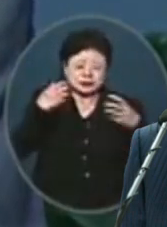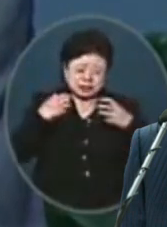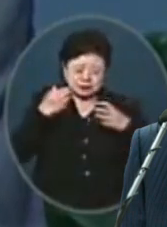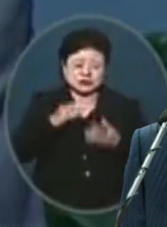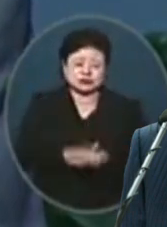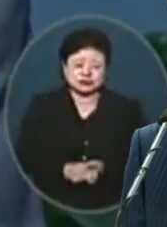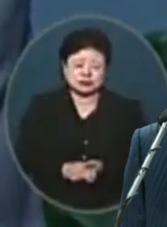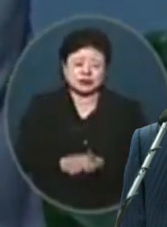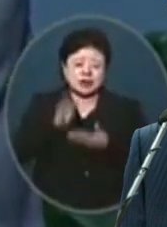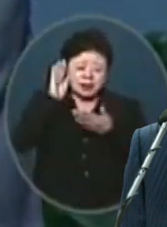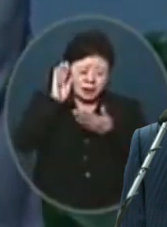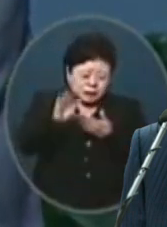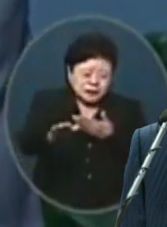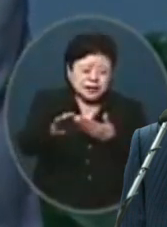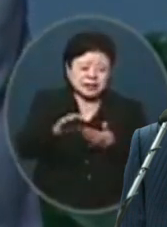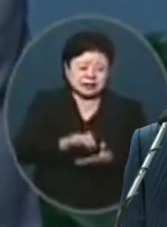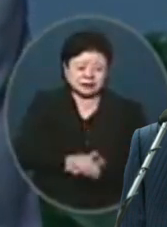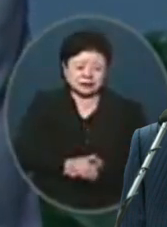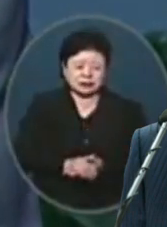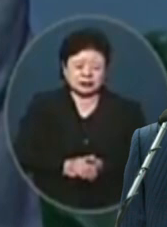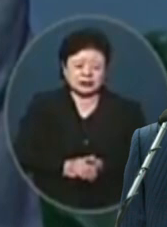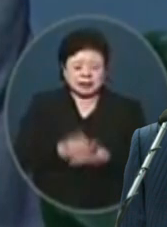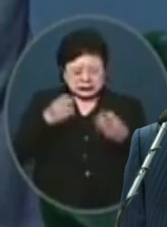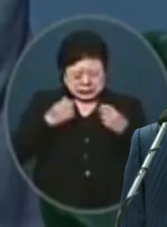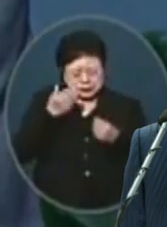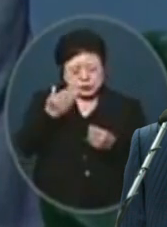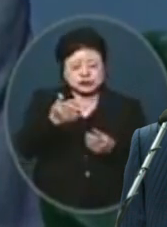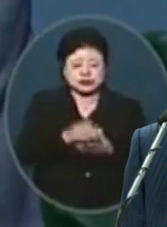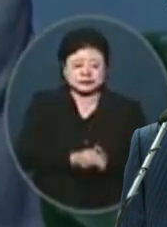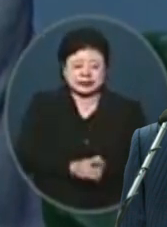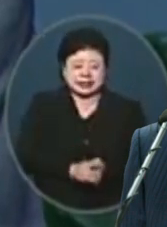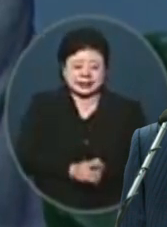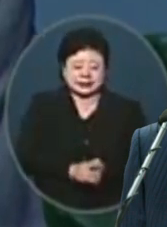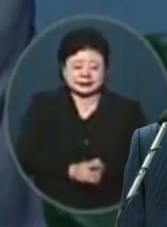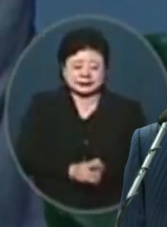책임지시고 미래의 여러분을 책임져 주시고